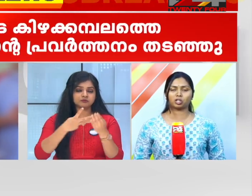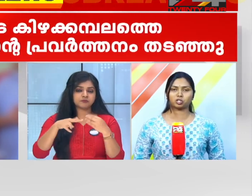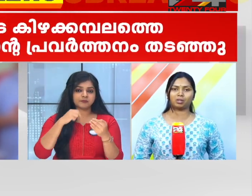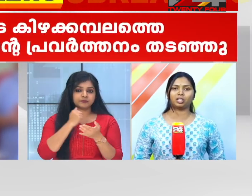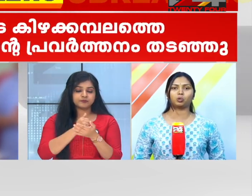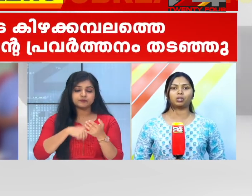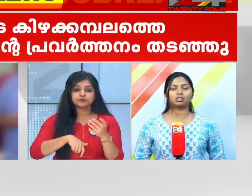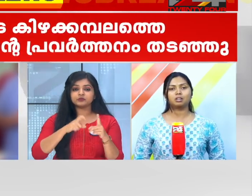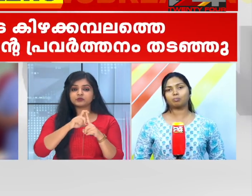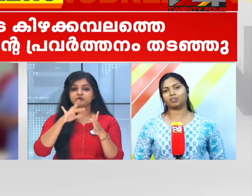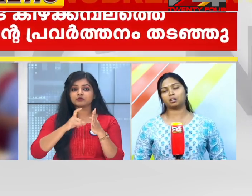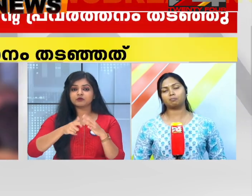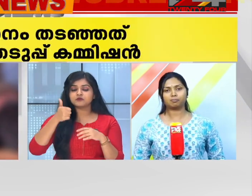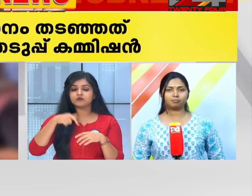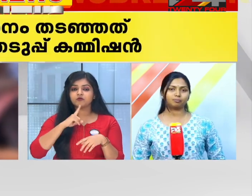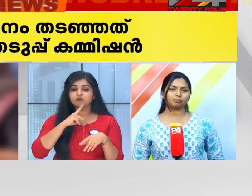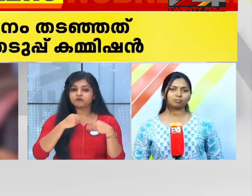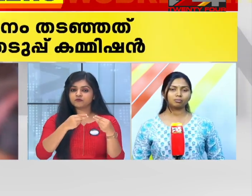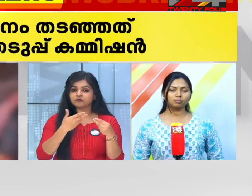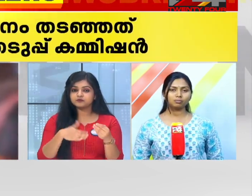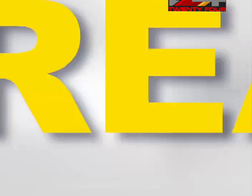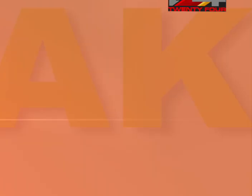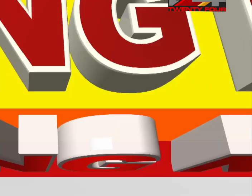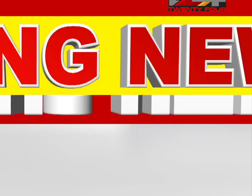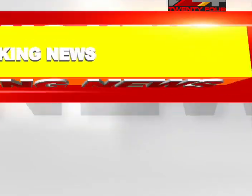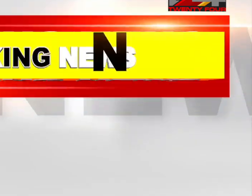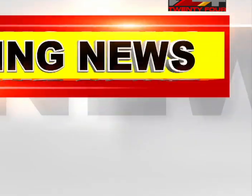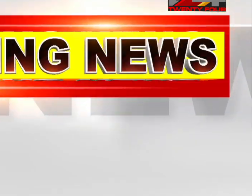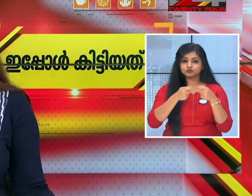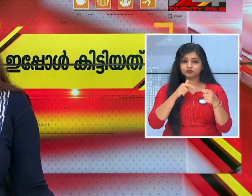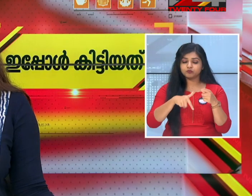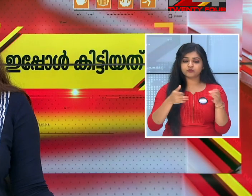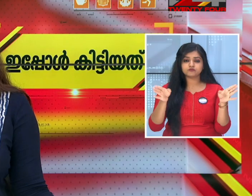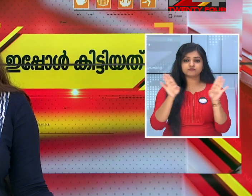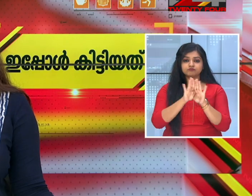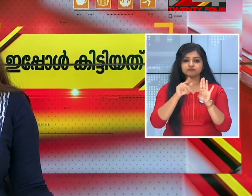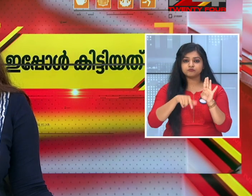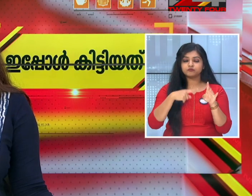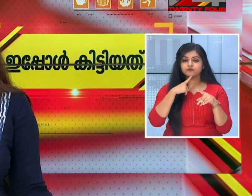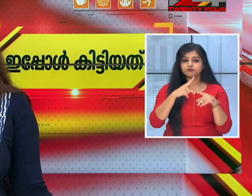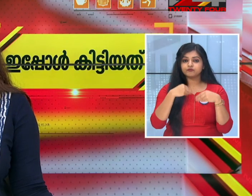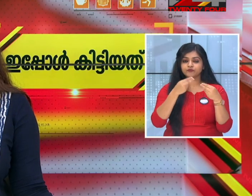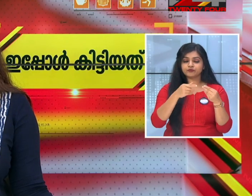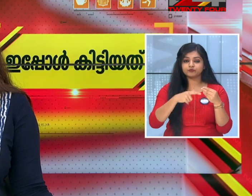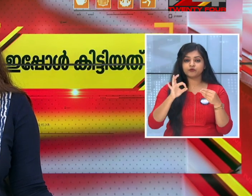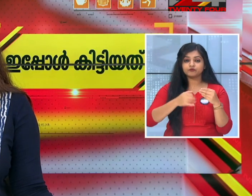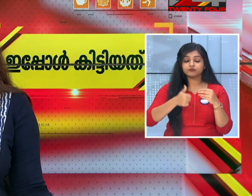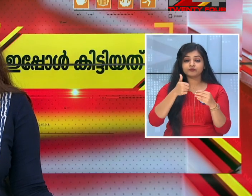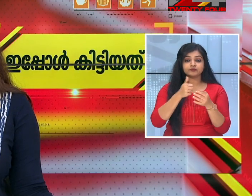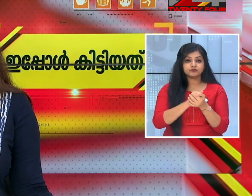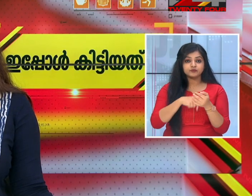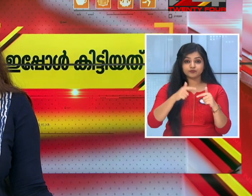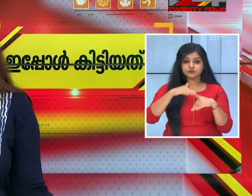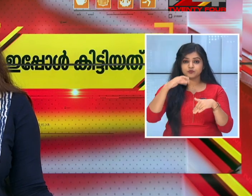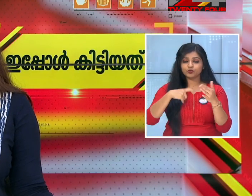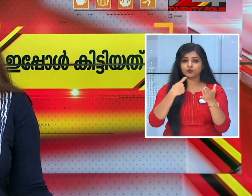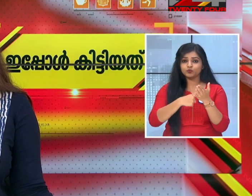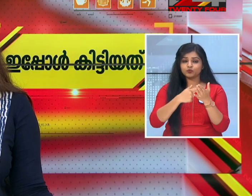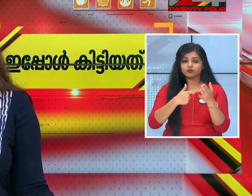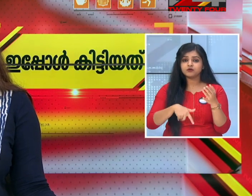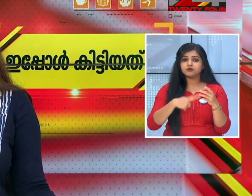നിർദ്ദേശം നൽകിയിട്ടുണ്ട്. പ്രവിത, ശരി, 2020യുടെ മെഡിക്കൽ സ്റ്റോർ പ്രവർത്തനം തടഞ്ഞിരിക്കുകയാണ്. റിട്ടേണിംഗ് ഓഫീസർ. തെരഞ്ഞെടുപ്പ് പെരുമാറ്റച്ചട്ടം നിലവിൽ വന്നതിന്